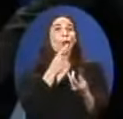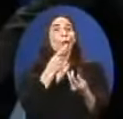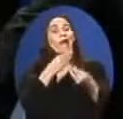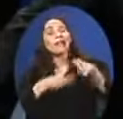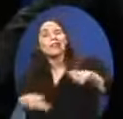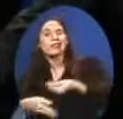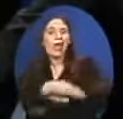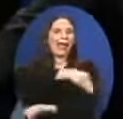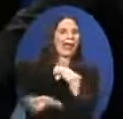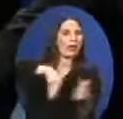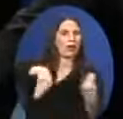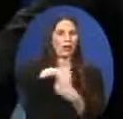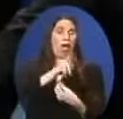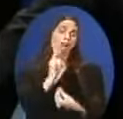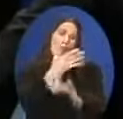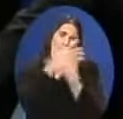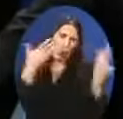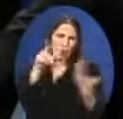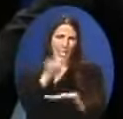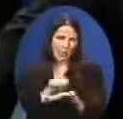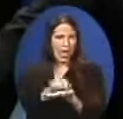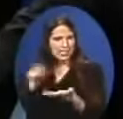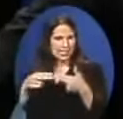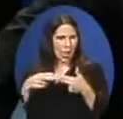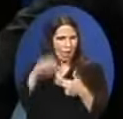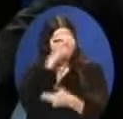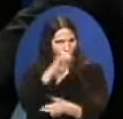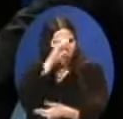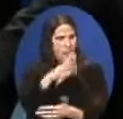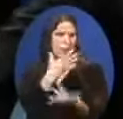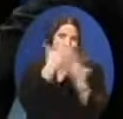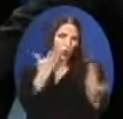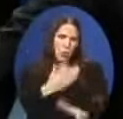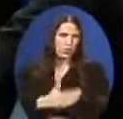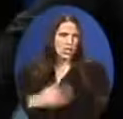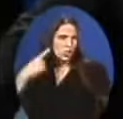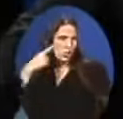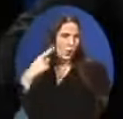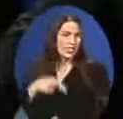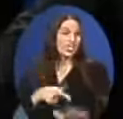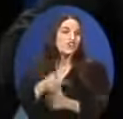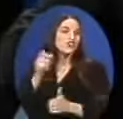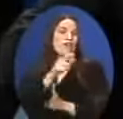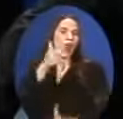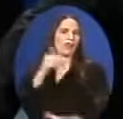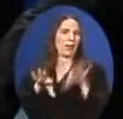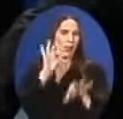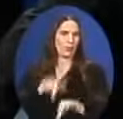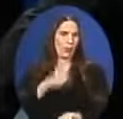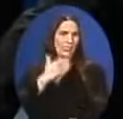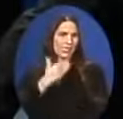אבל די ברור שהאיש מאוד מאוד מקורב, די ברור שמישהו רצה שישמעו את הדברים שבוע לפני הבחירות בישראל. אתה